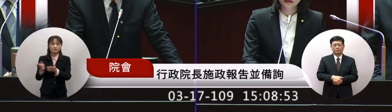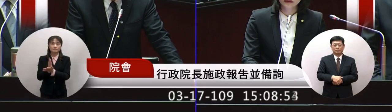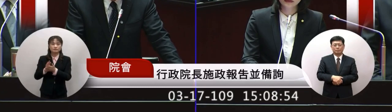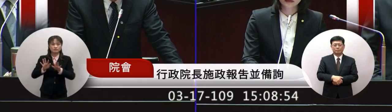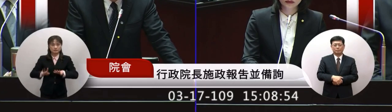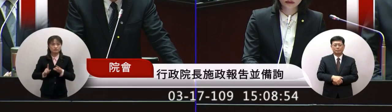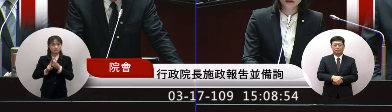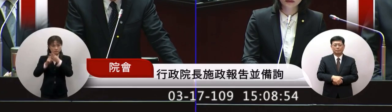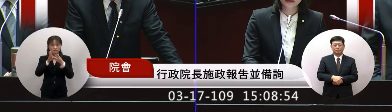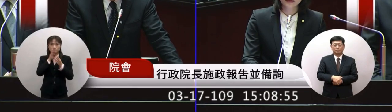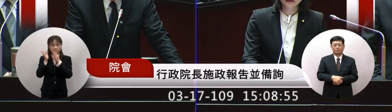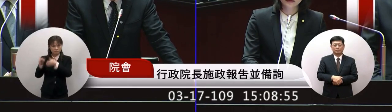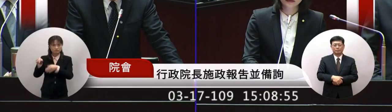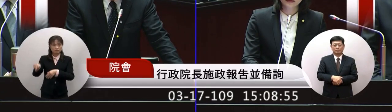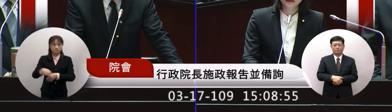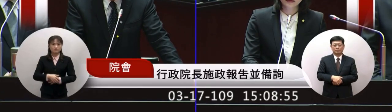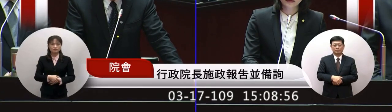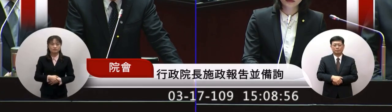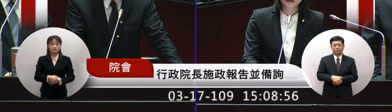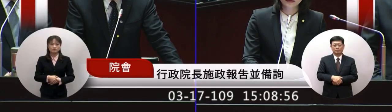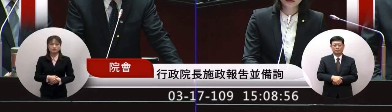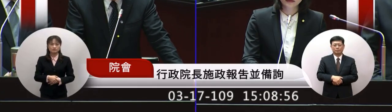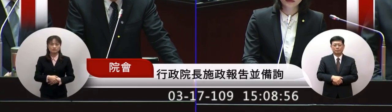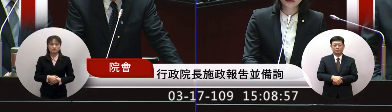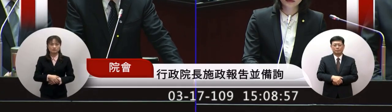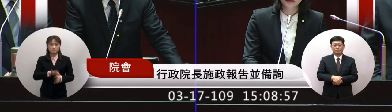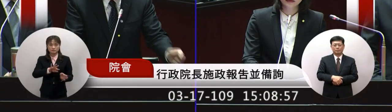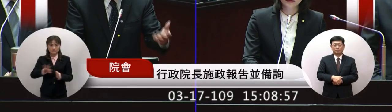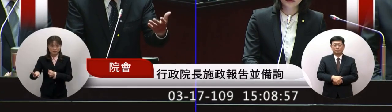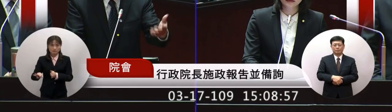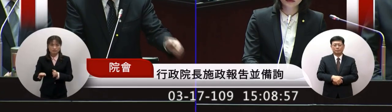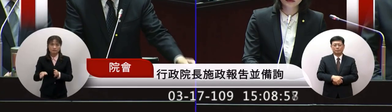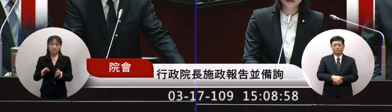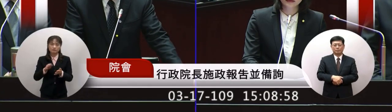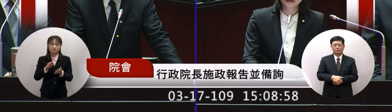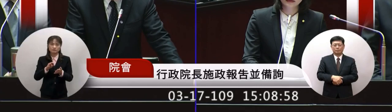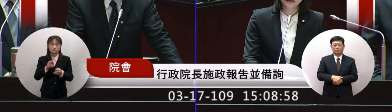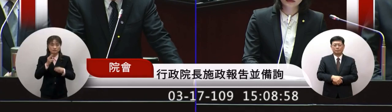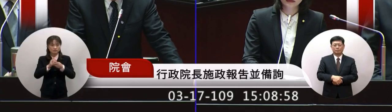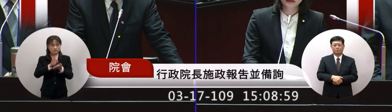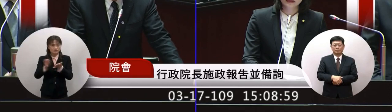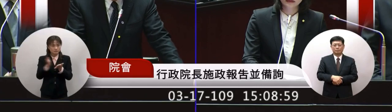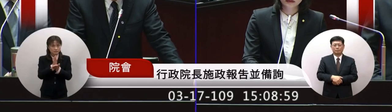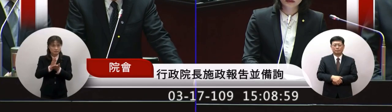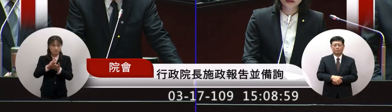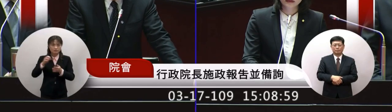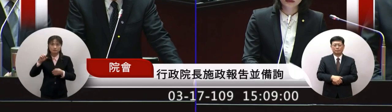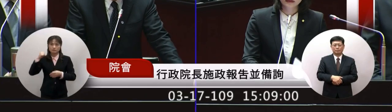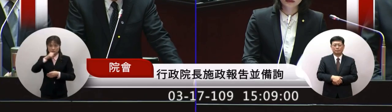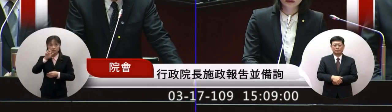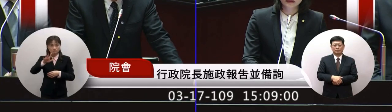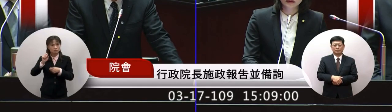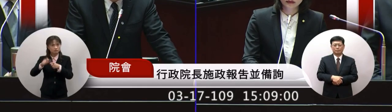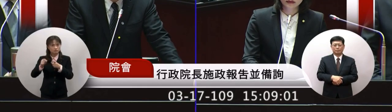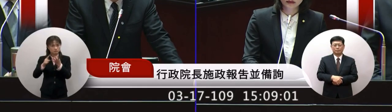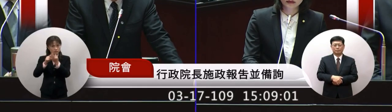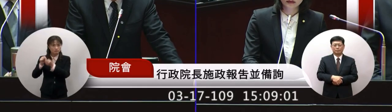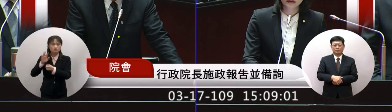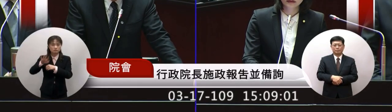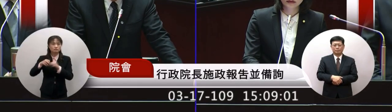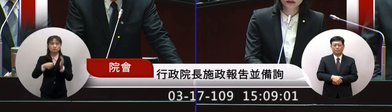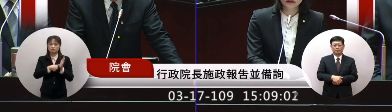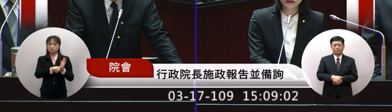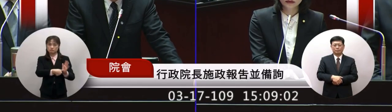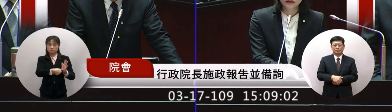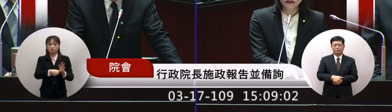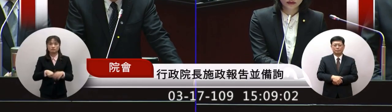券的本身做信评。那我们对于相关的一个信评，台湾有几家信用评等公司都是在国际上知名的，这